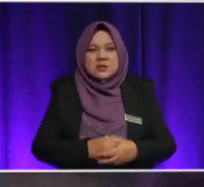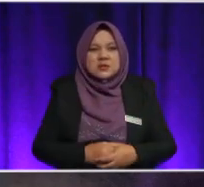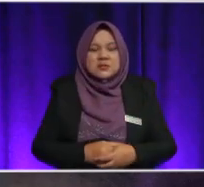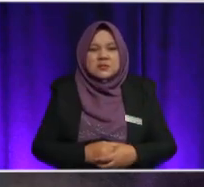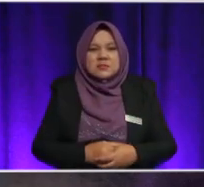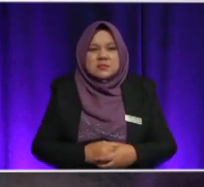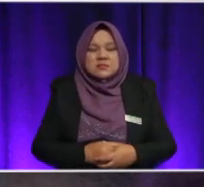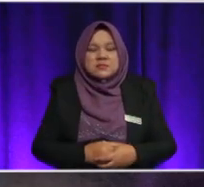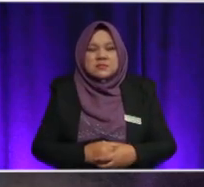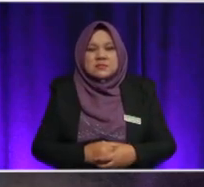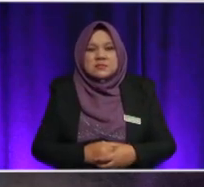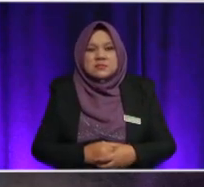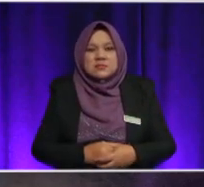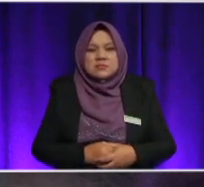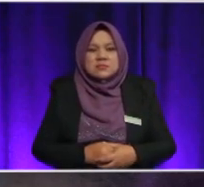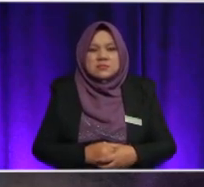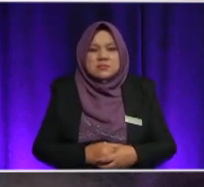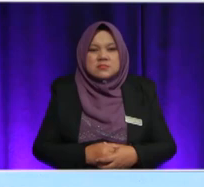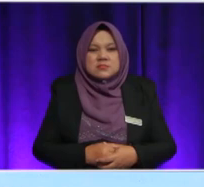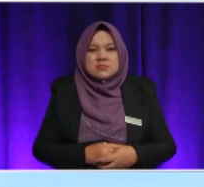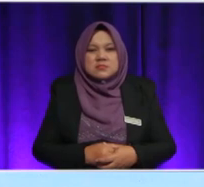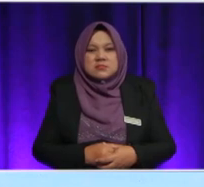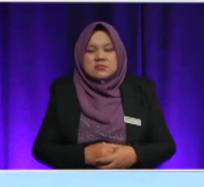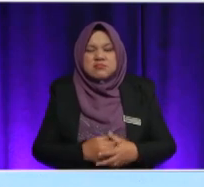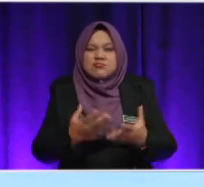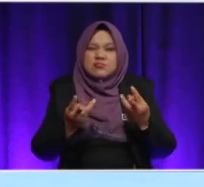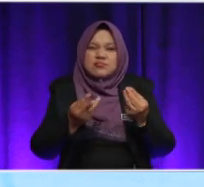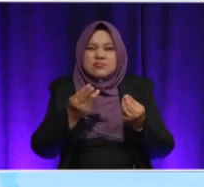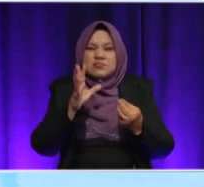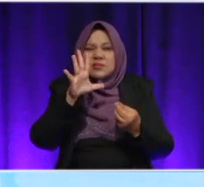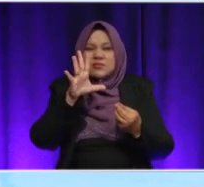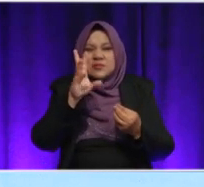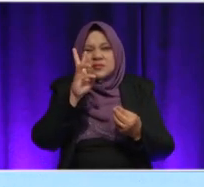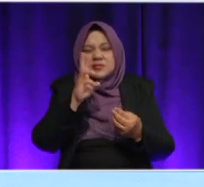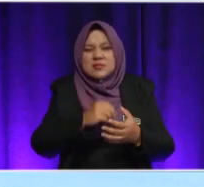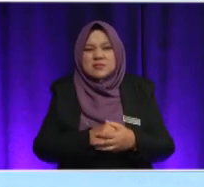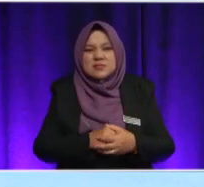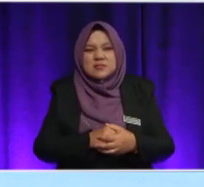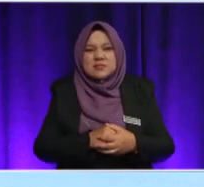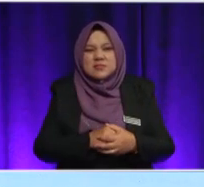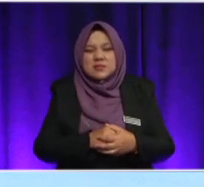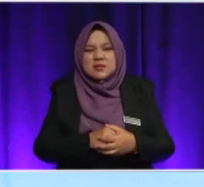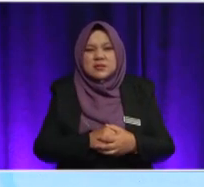hari dari pagi sampai malam mungkin dalam 5 atau 6 juta